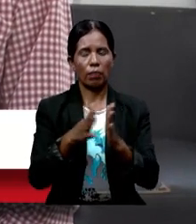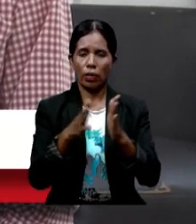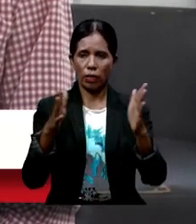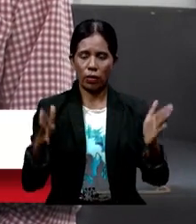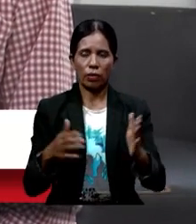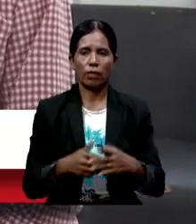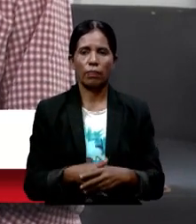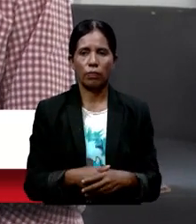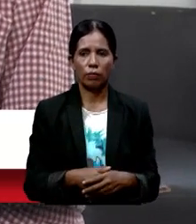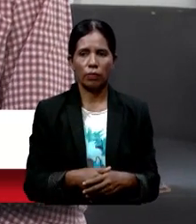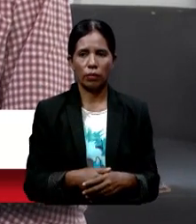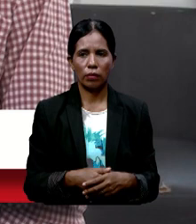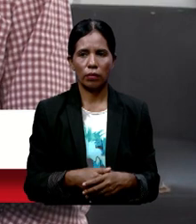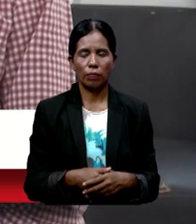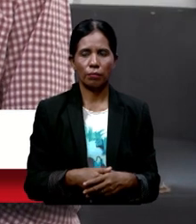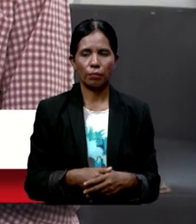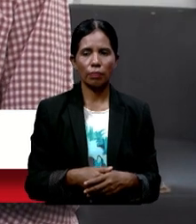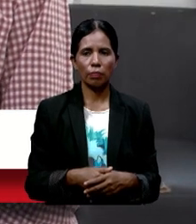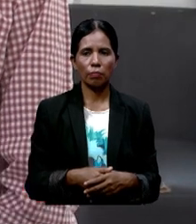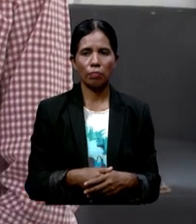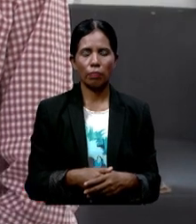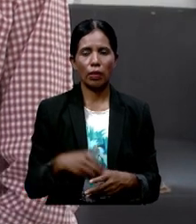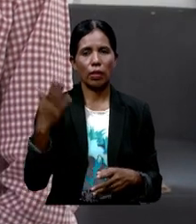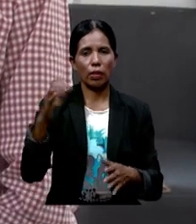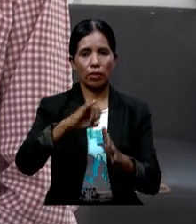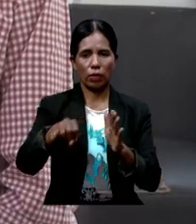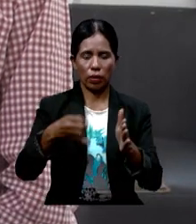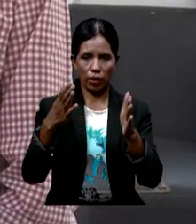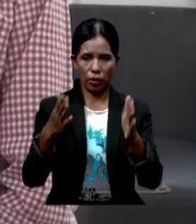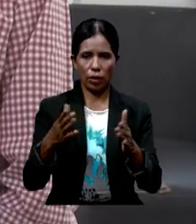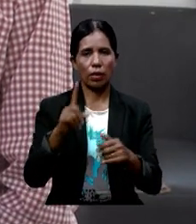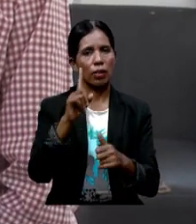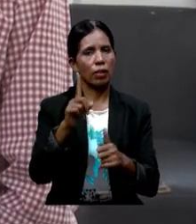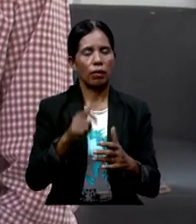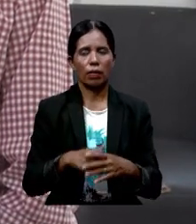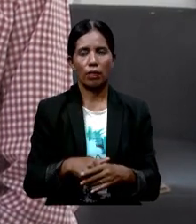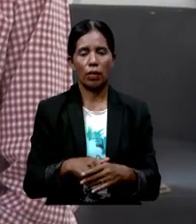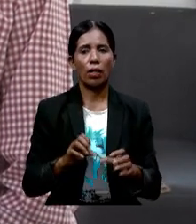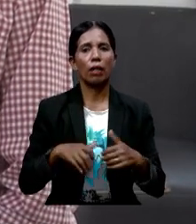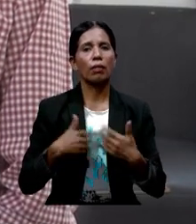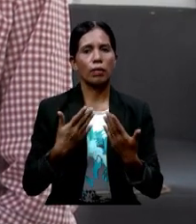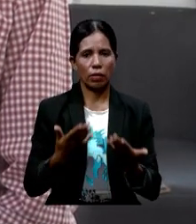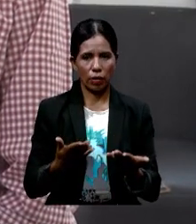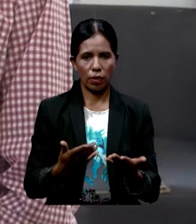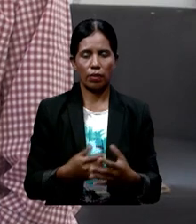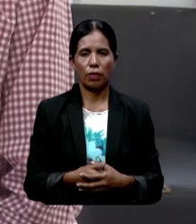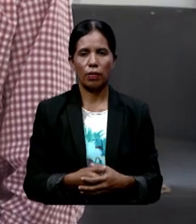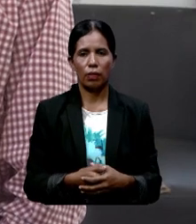a jornalismo nian, e da maca, onça,